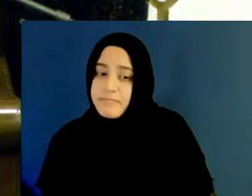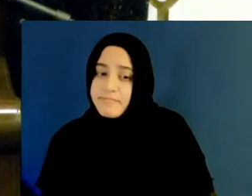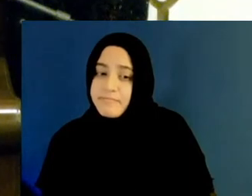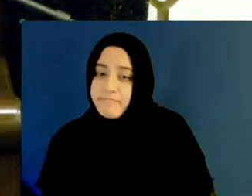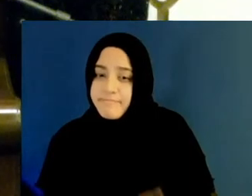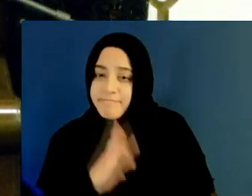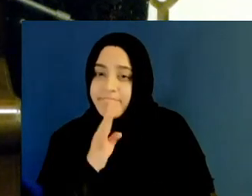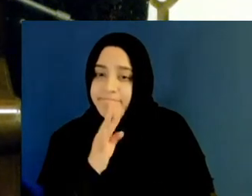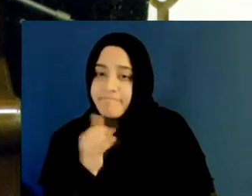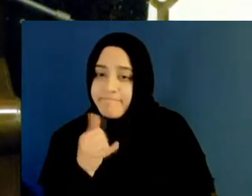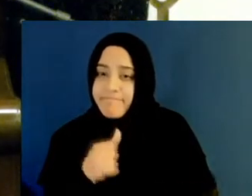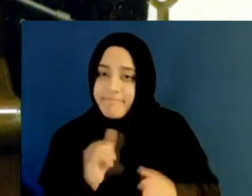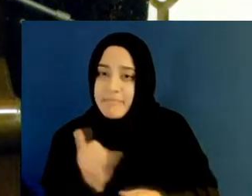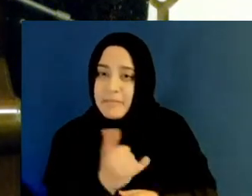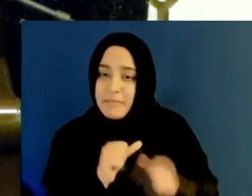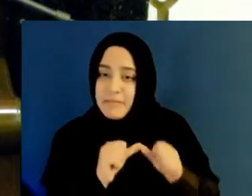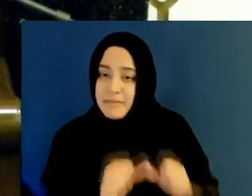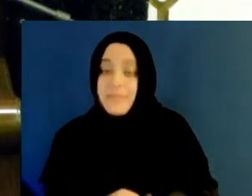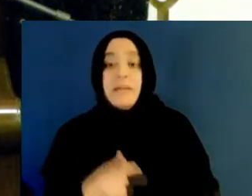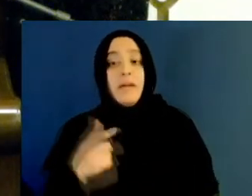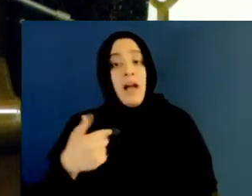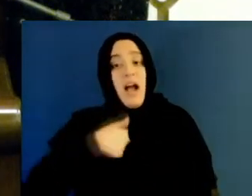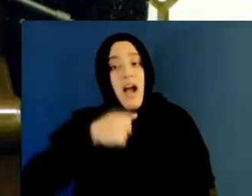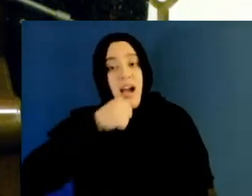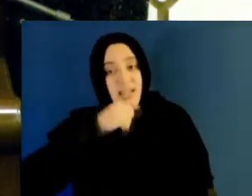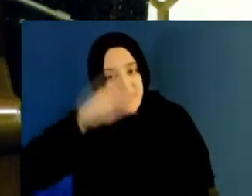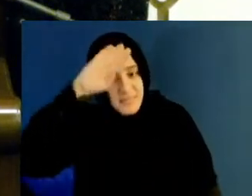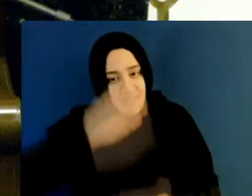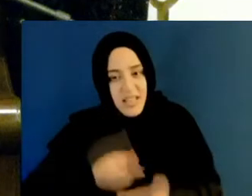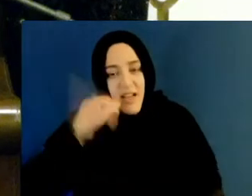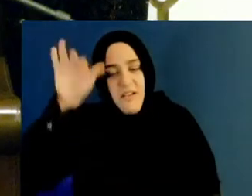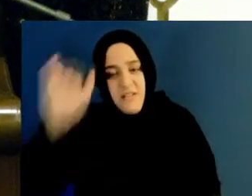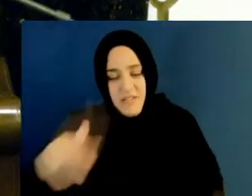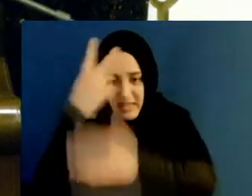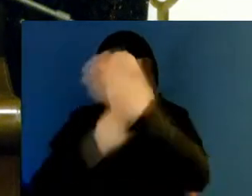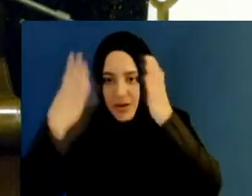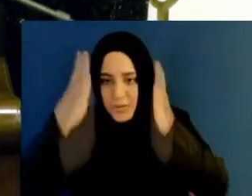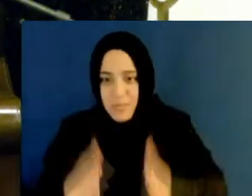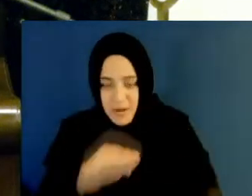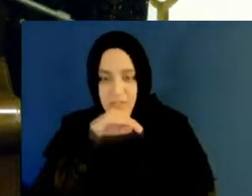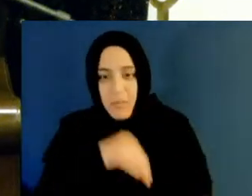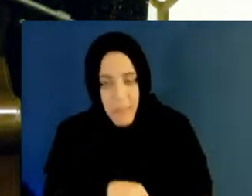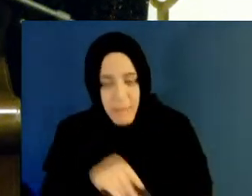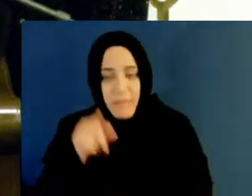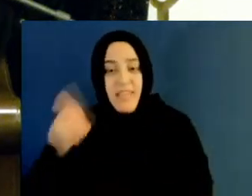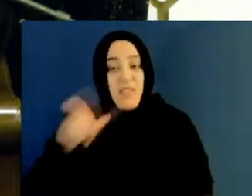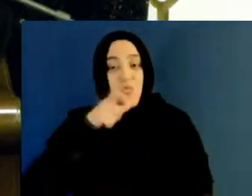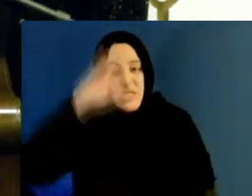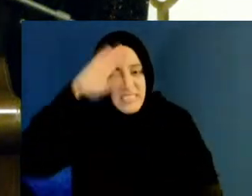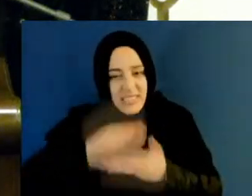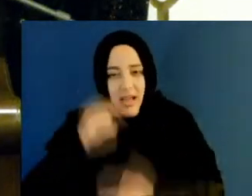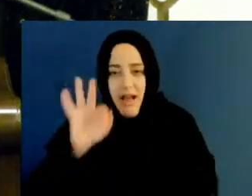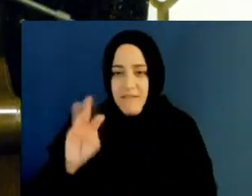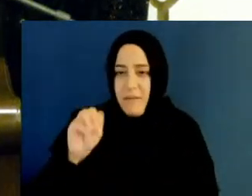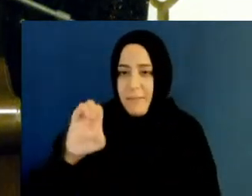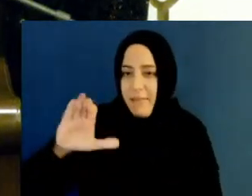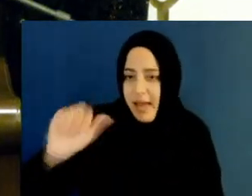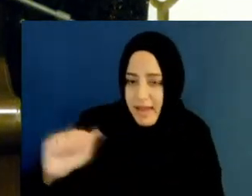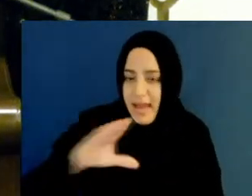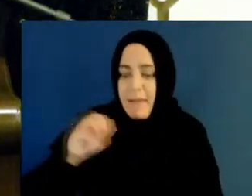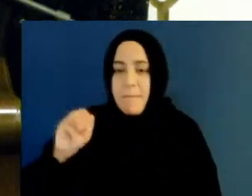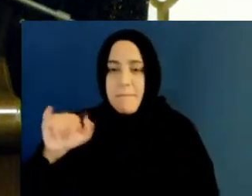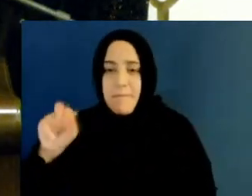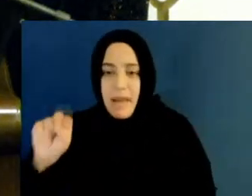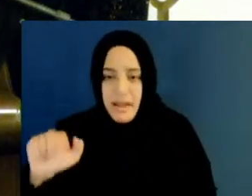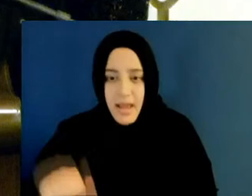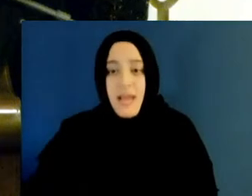أوحى. I am the son of that Rasulullah who is the son of Mecca and Mina, the son of